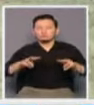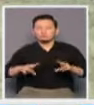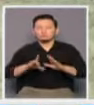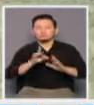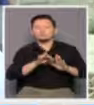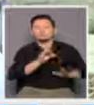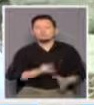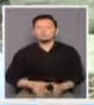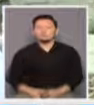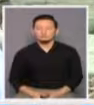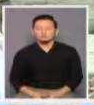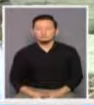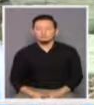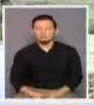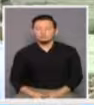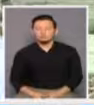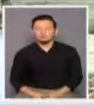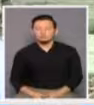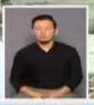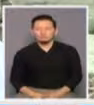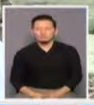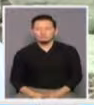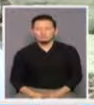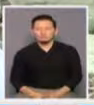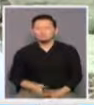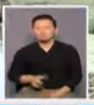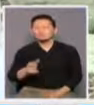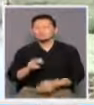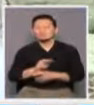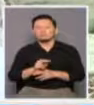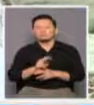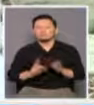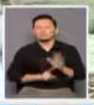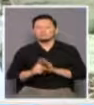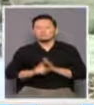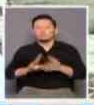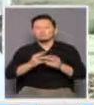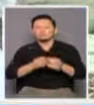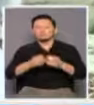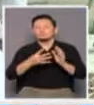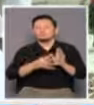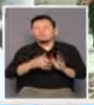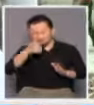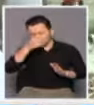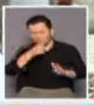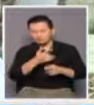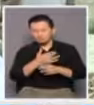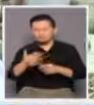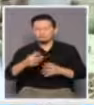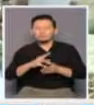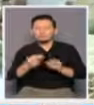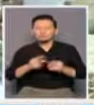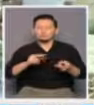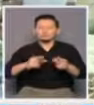таңдаған. Жолды бастап салады. Және бұл 19 ай ұзақта 19 ай болғасын манағы